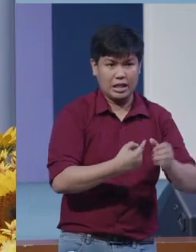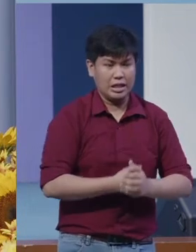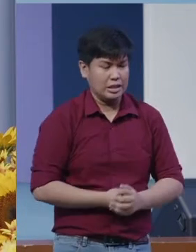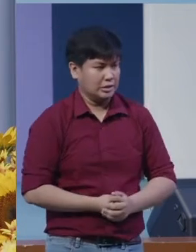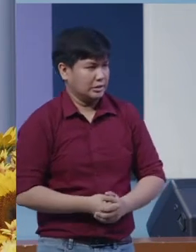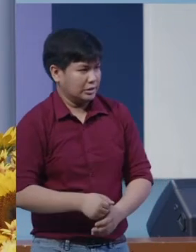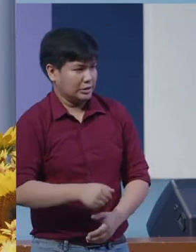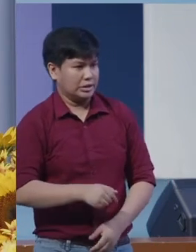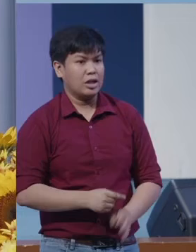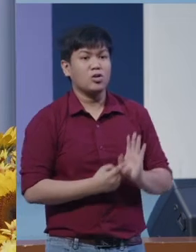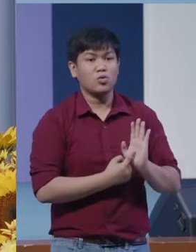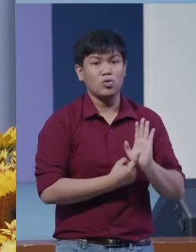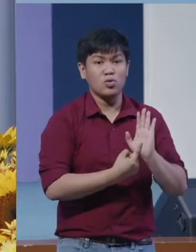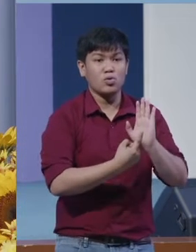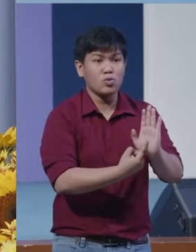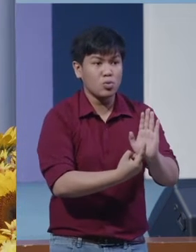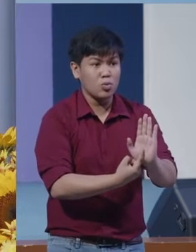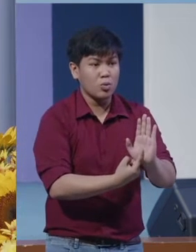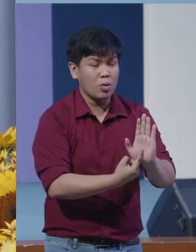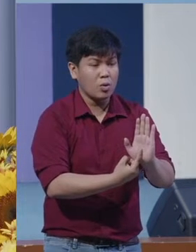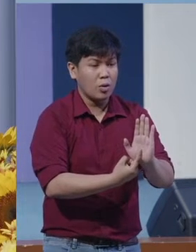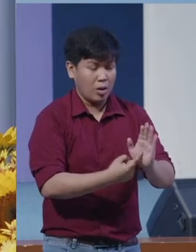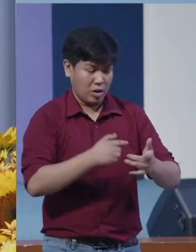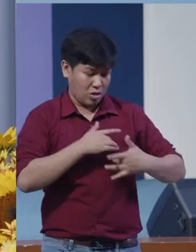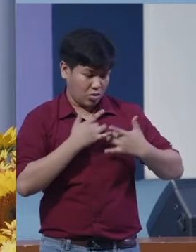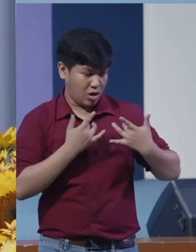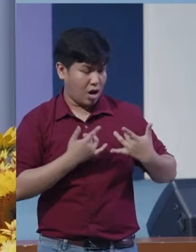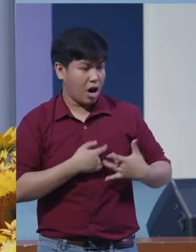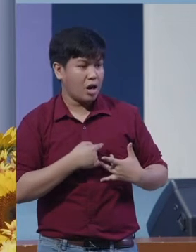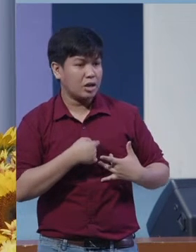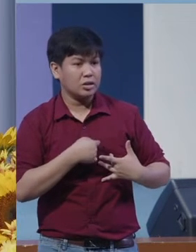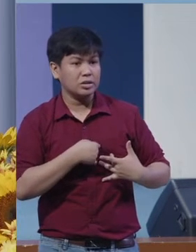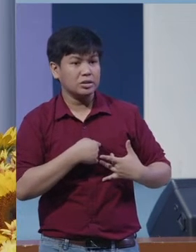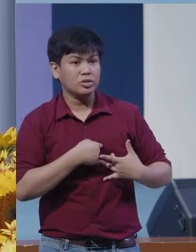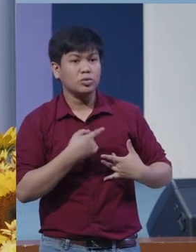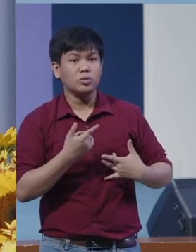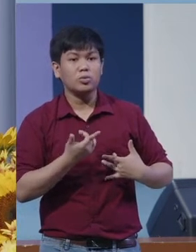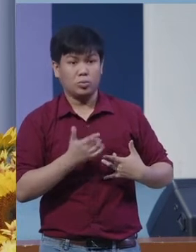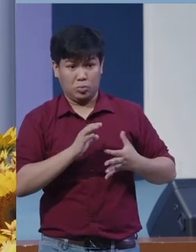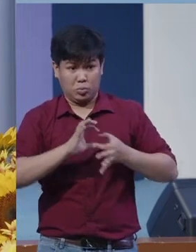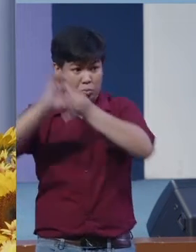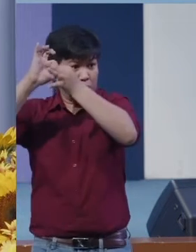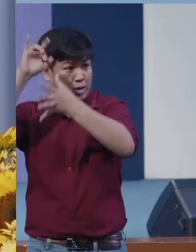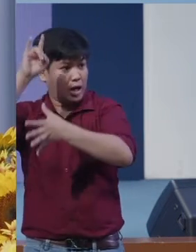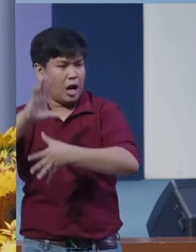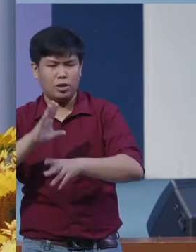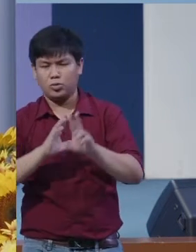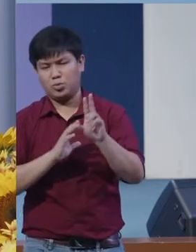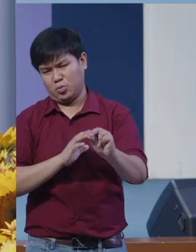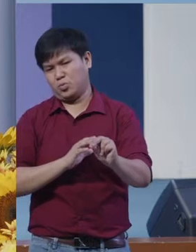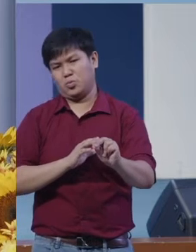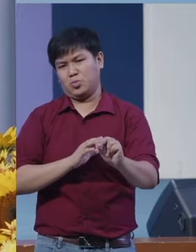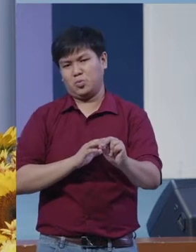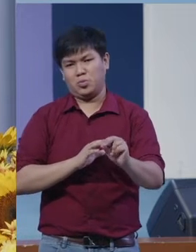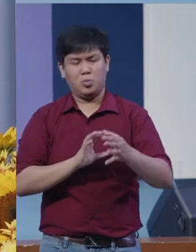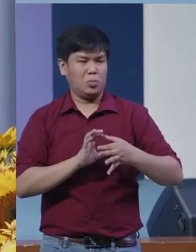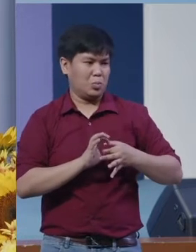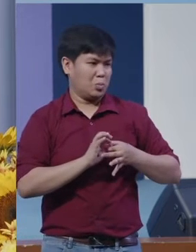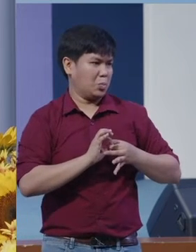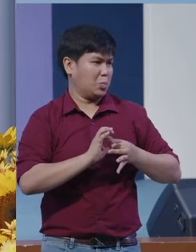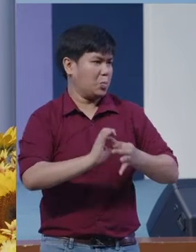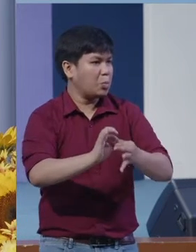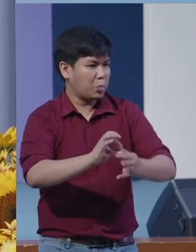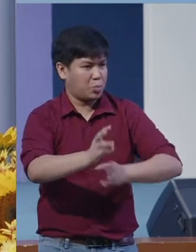tanda ito ng hindi pagkakaunawaan sa loob ng kapatiran. No? Sabi ni Paul sa